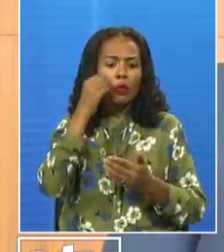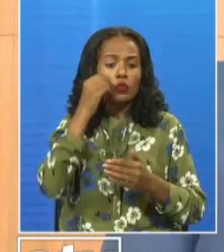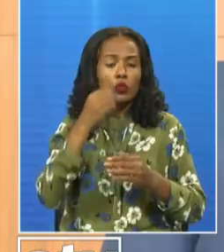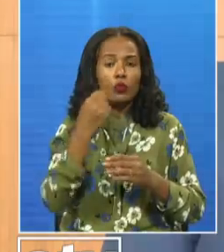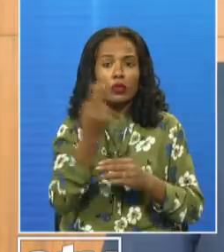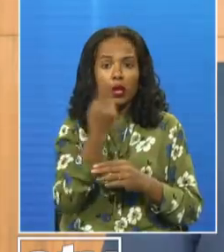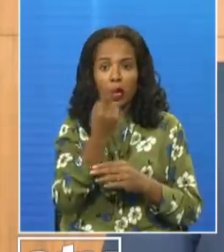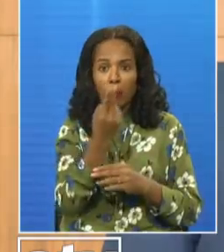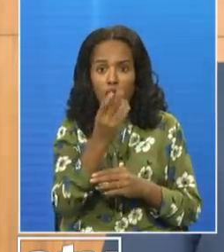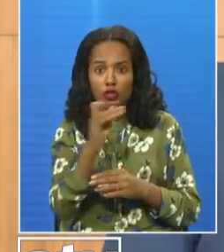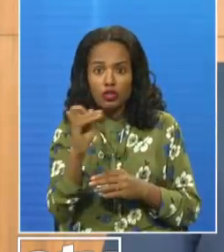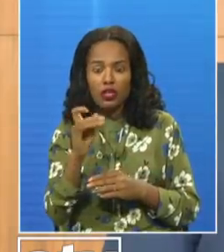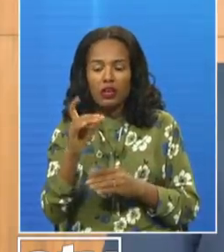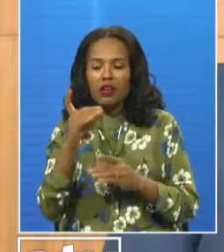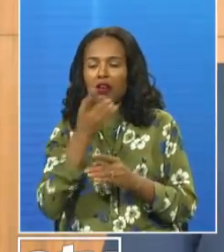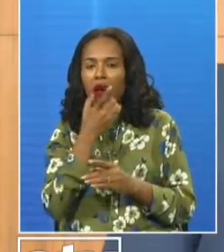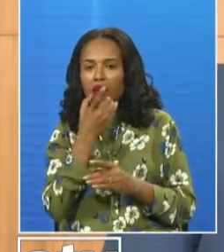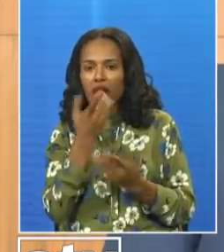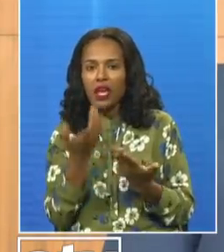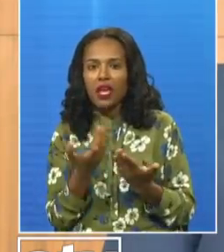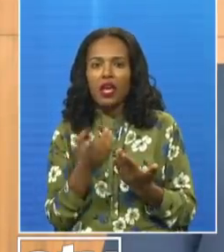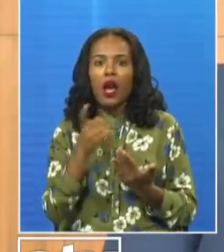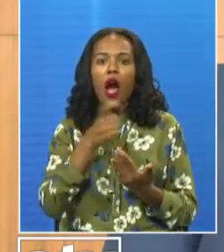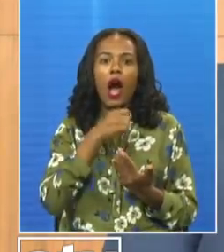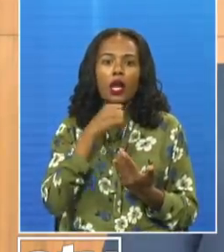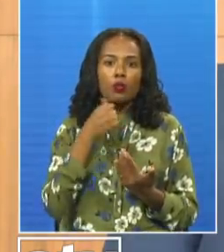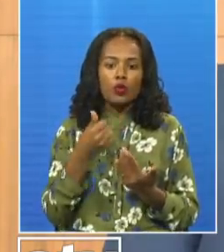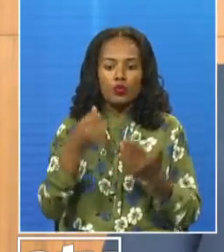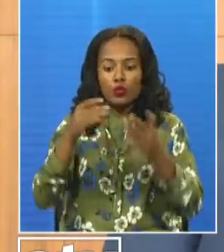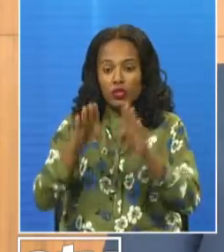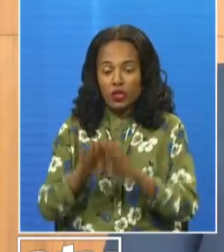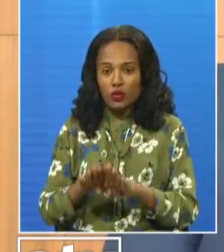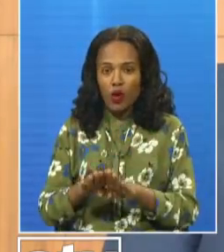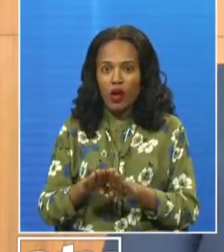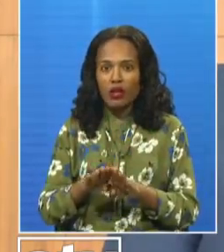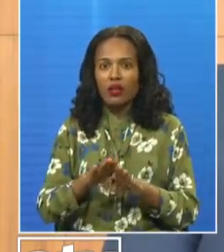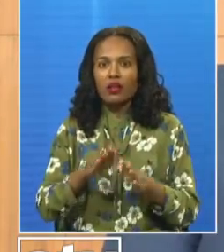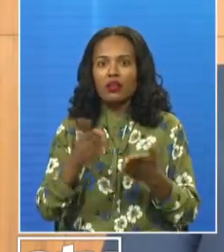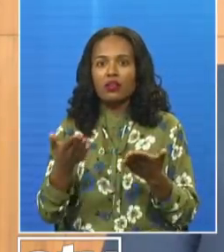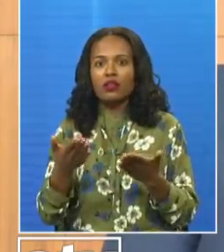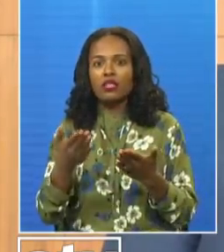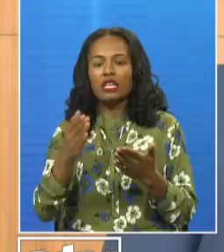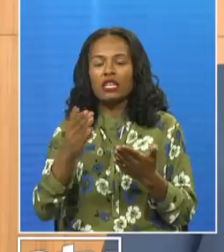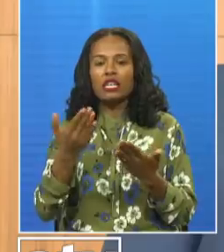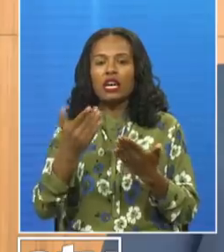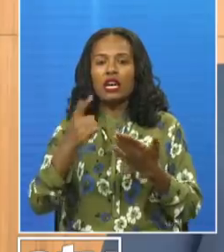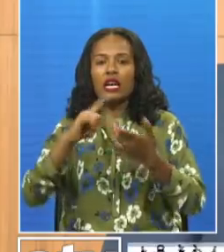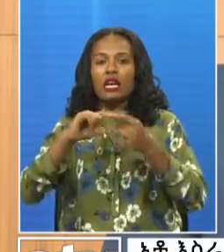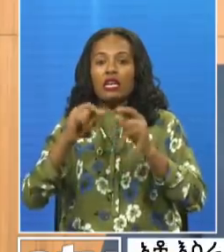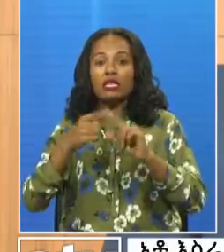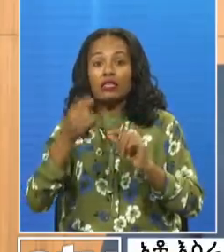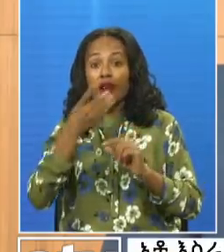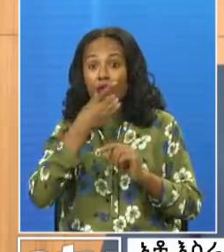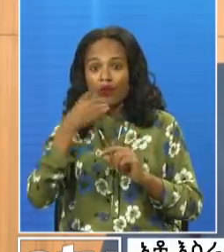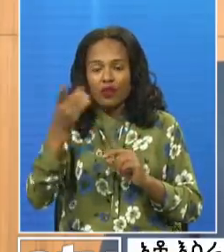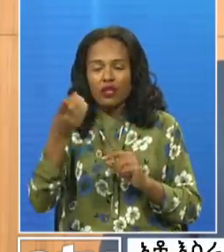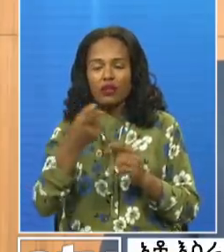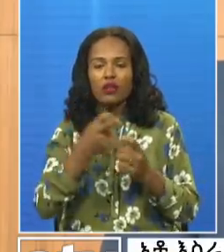እንጂ ካፌዎች ዓለም ላይ ተዘግተዋል። እንደ ስታርባክስ ያሉ እንደ ኔስፕሬሶ